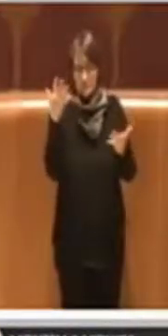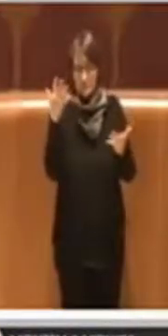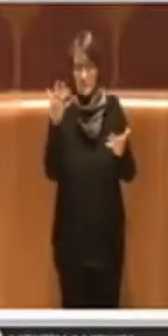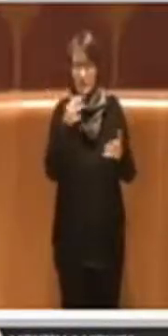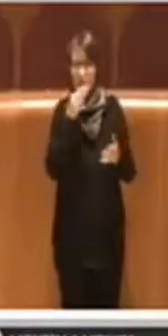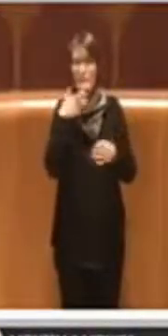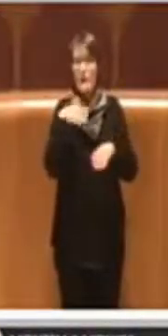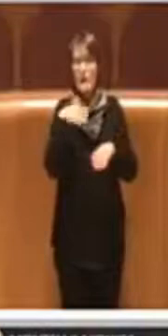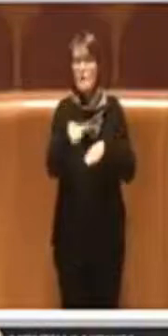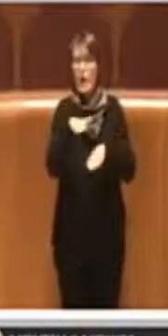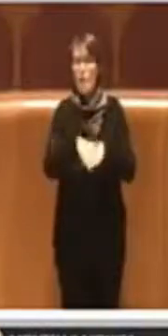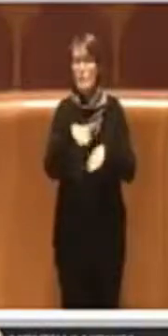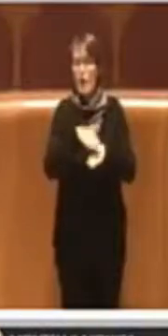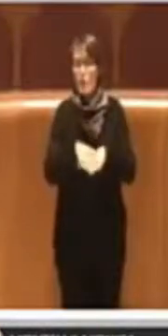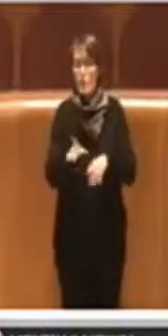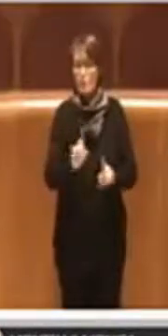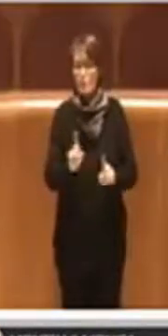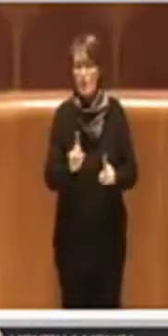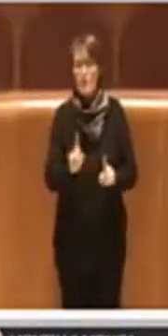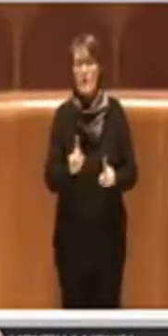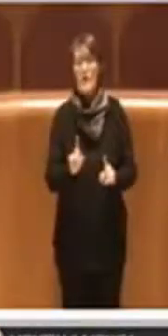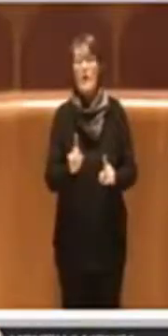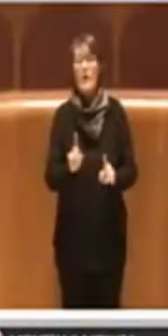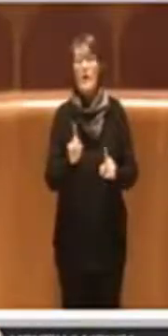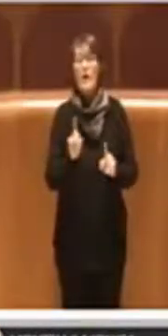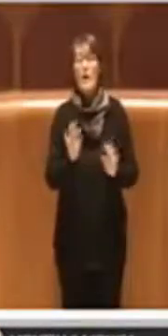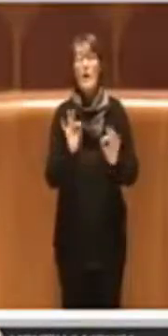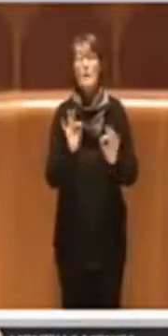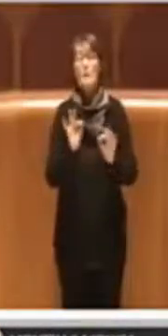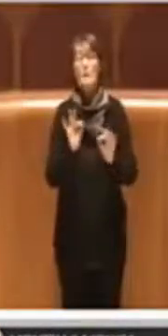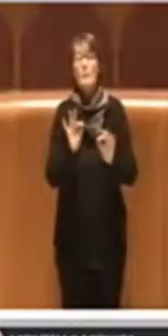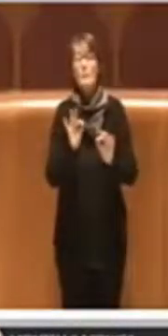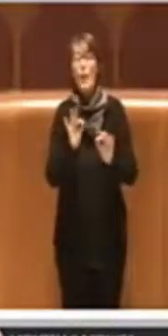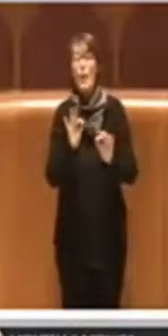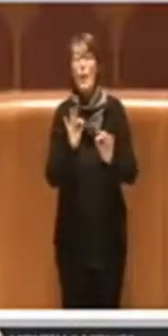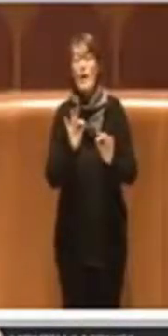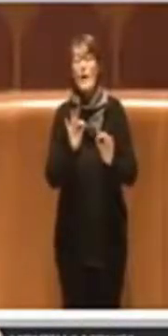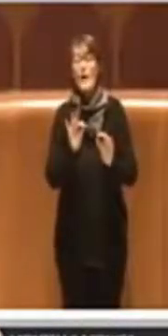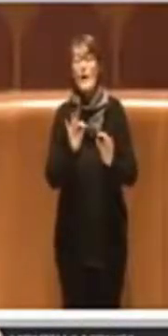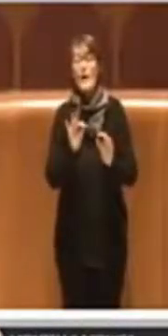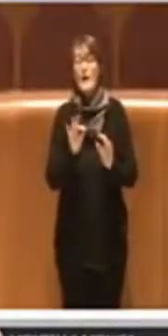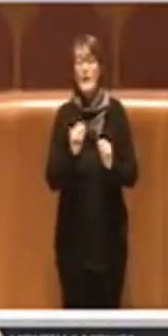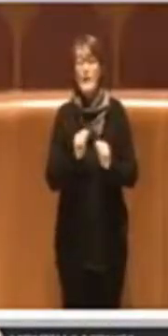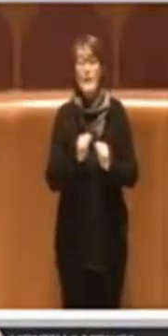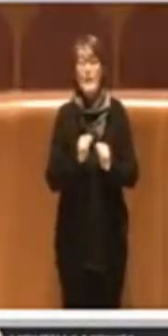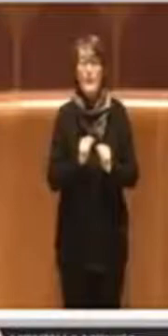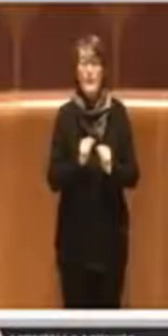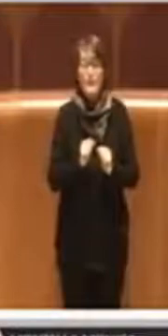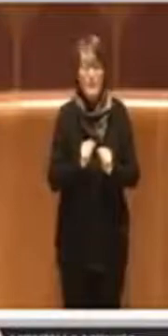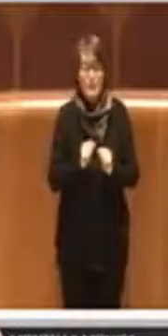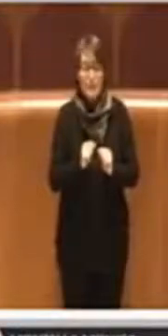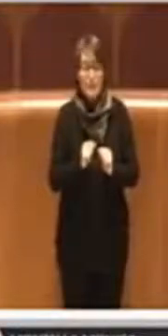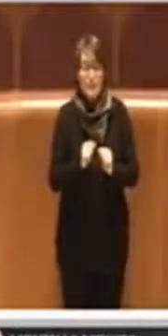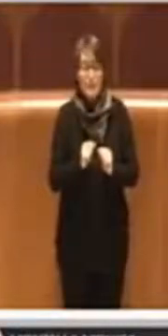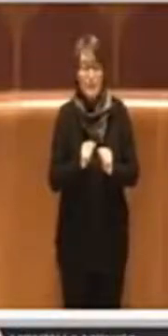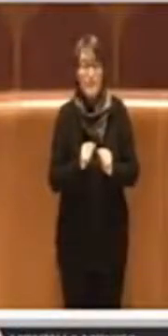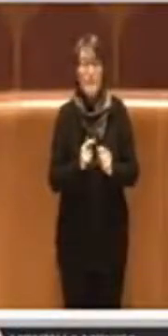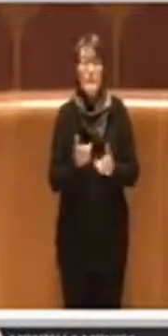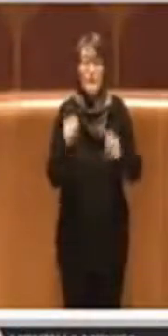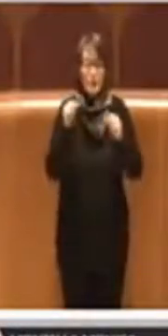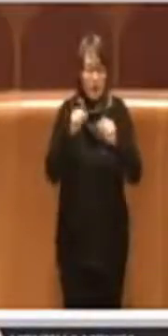maniera spropositata e strutturale, che è quella dell'inserimento di una possibilità per la videoconferenza